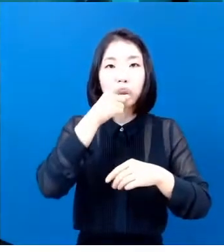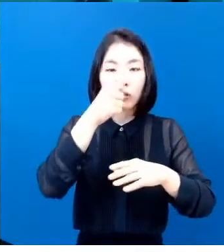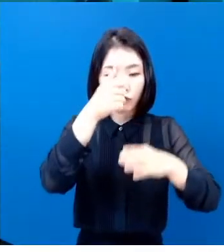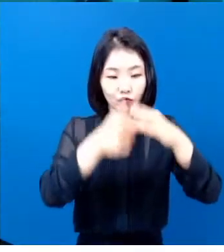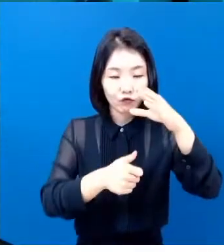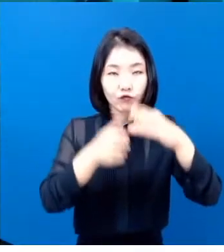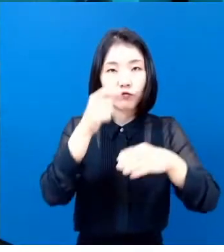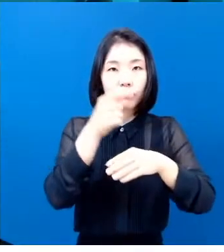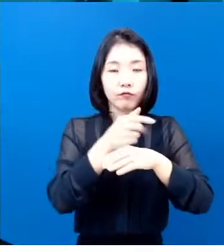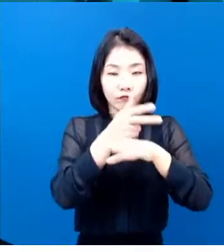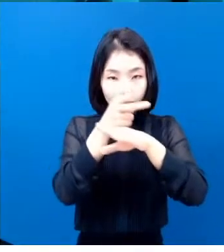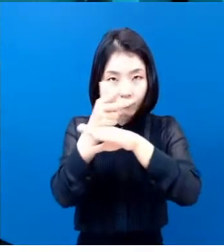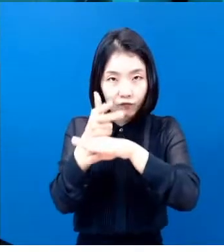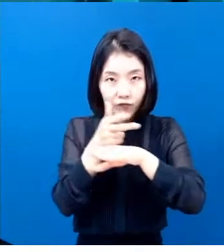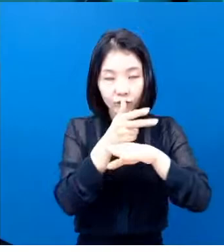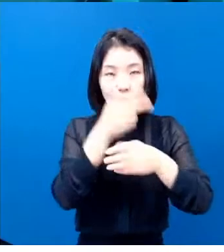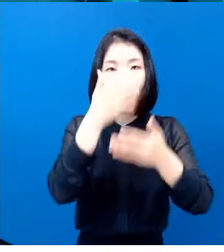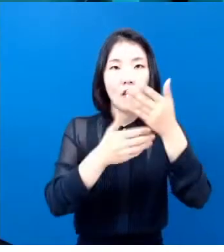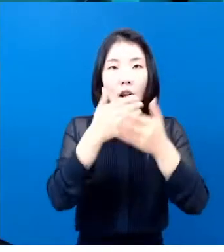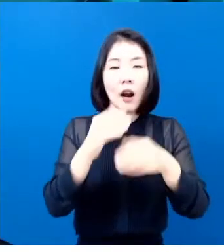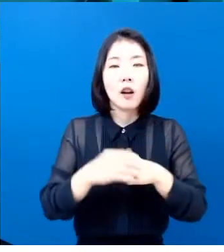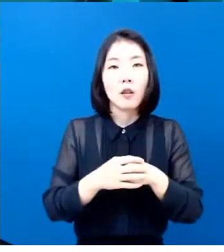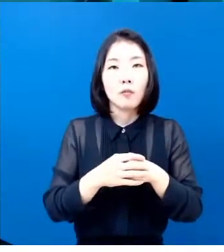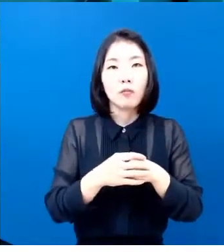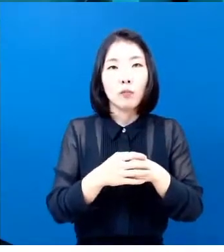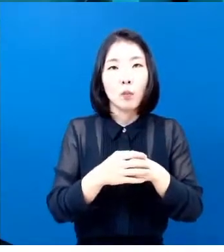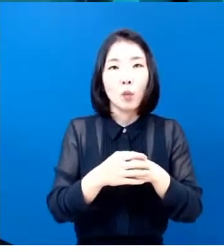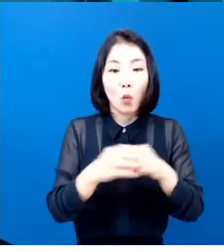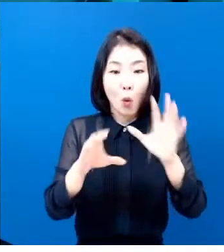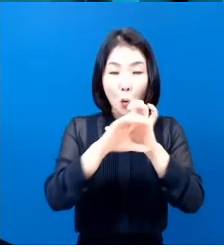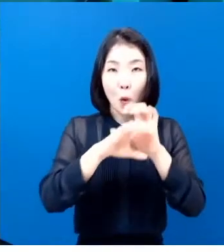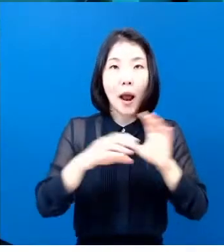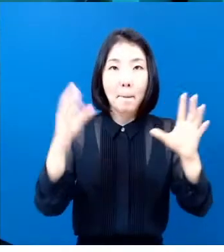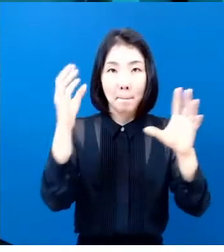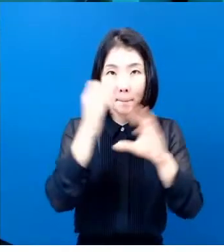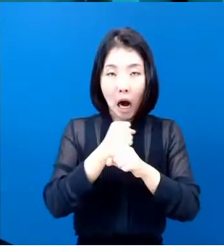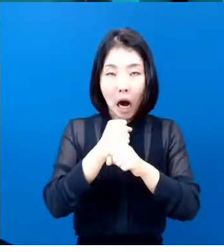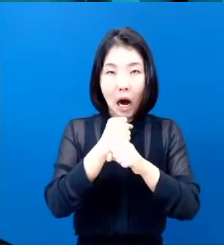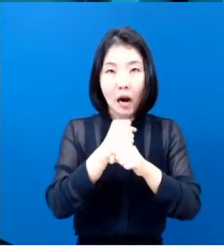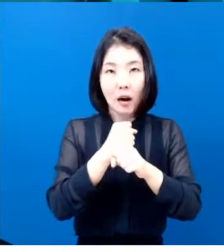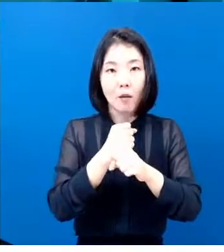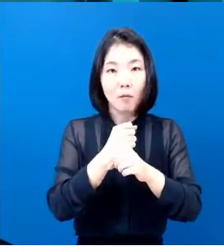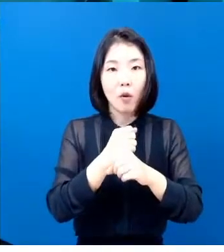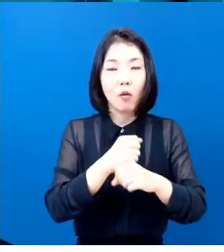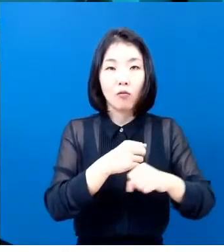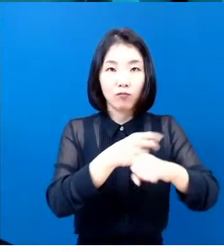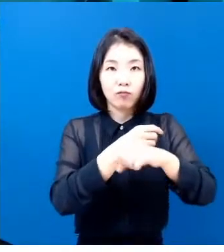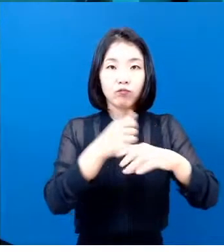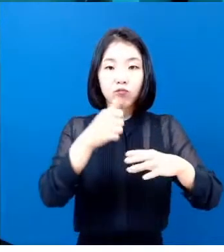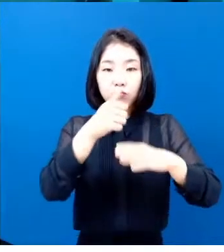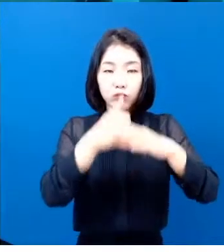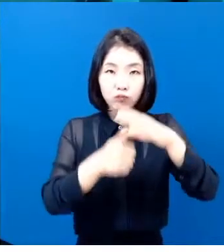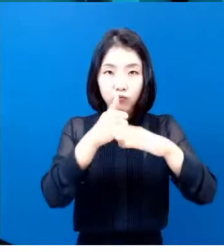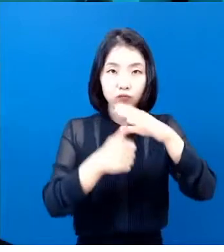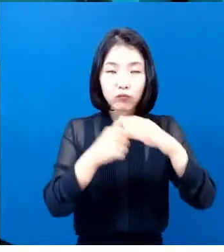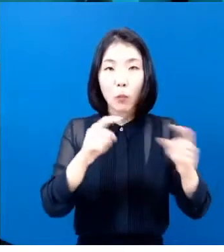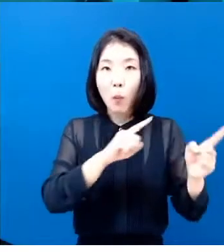코로나 이후 정상화가 되었을 때 수중 운동 동영상을 토양을 통하여 장애인 분들이